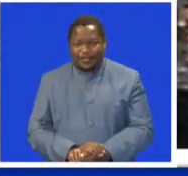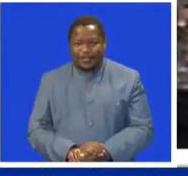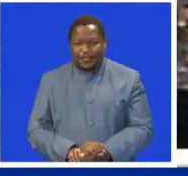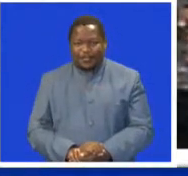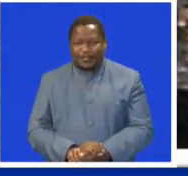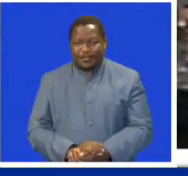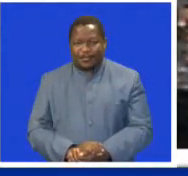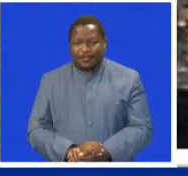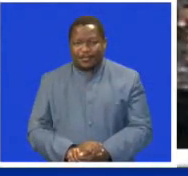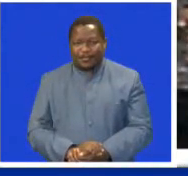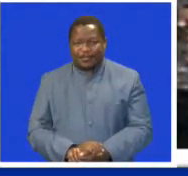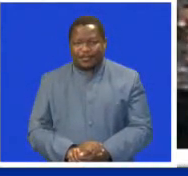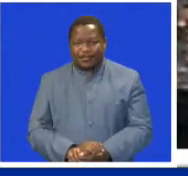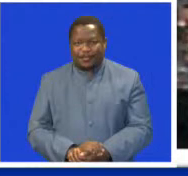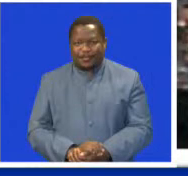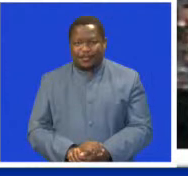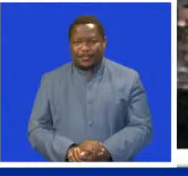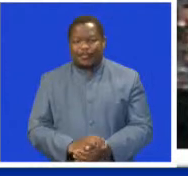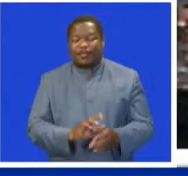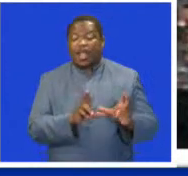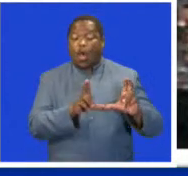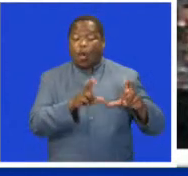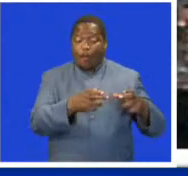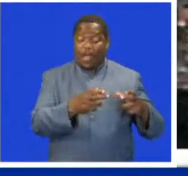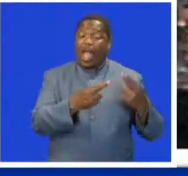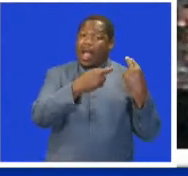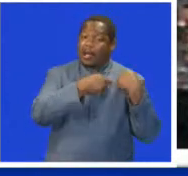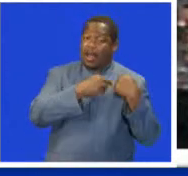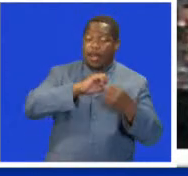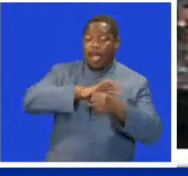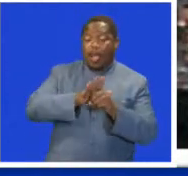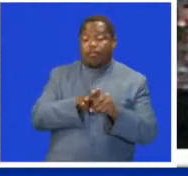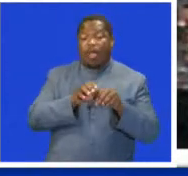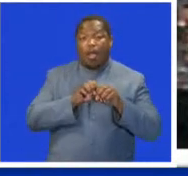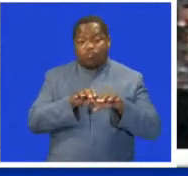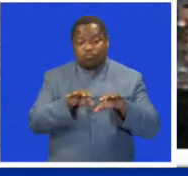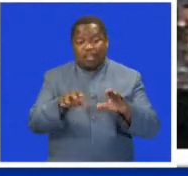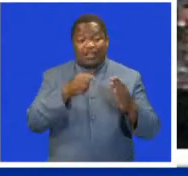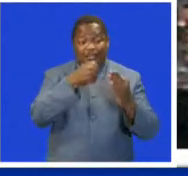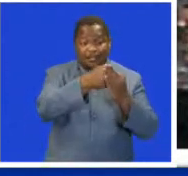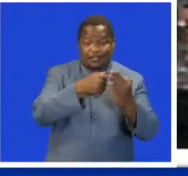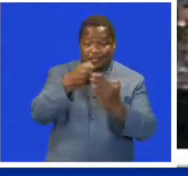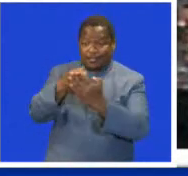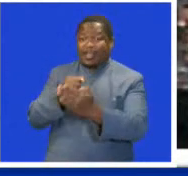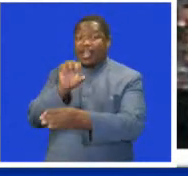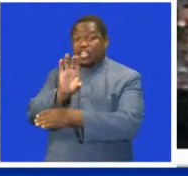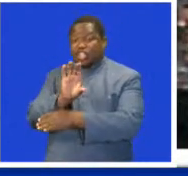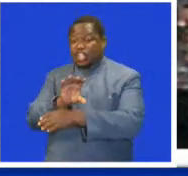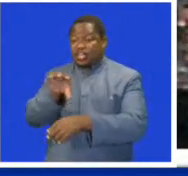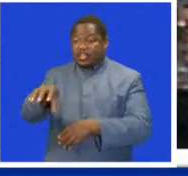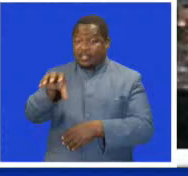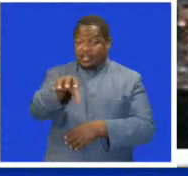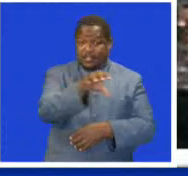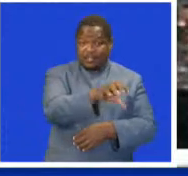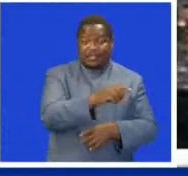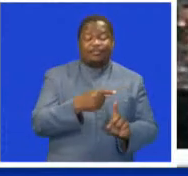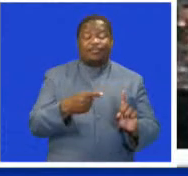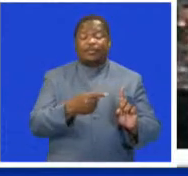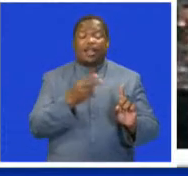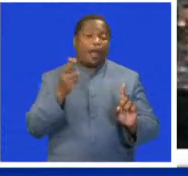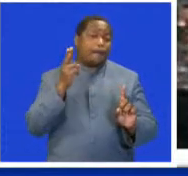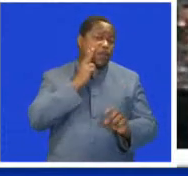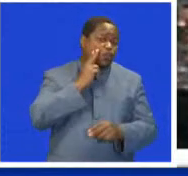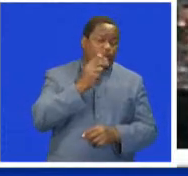elibandla lelibuka umkhuhlane COVID-19 emasontweni uBishop Samson Hlatjwako uthi kukhulela kwemantfombatana asafunda isikolwa kubhebhedele